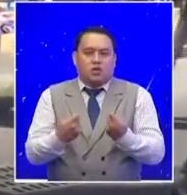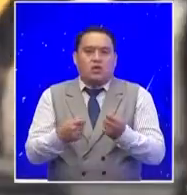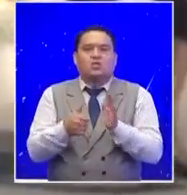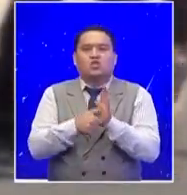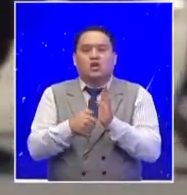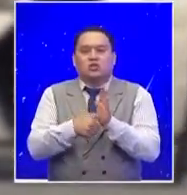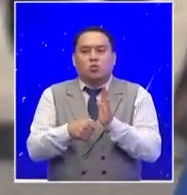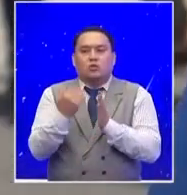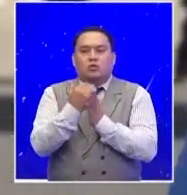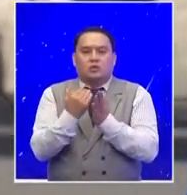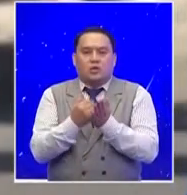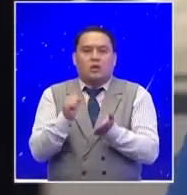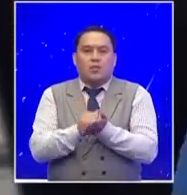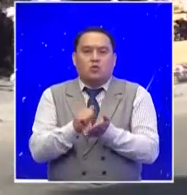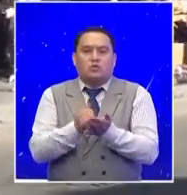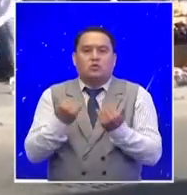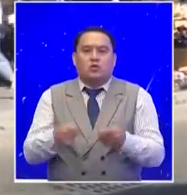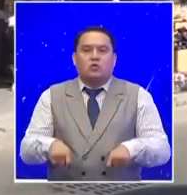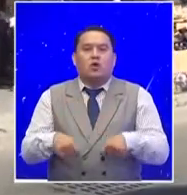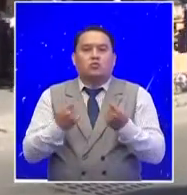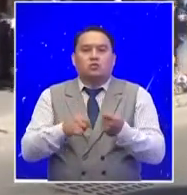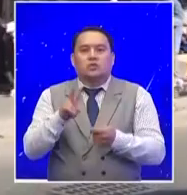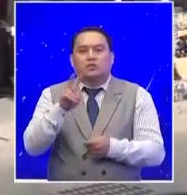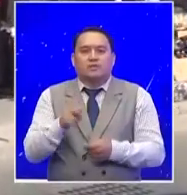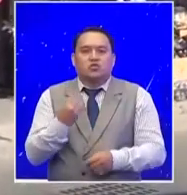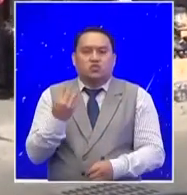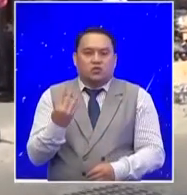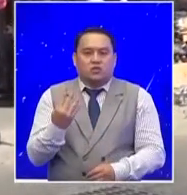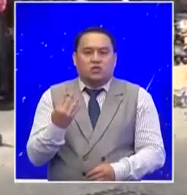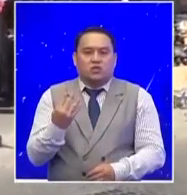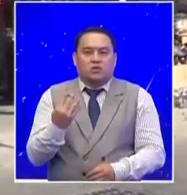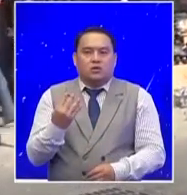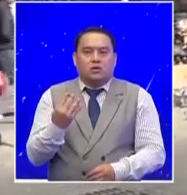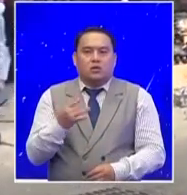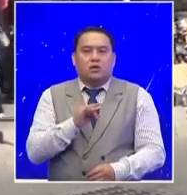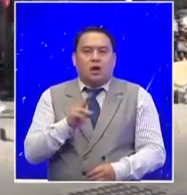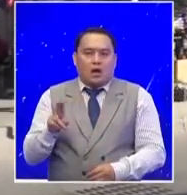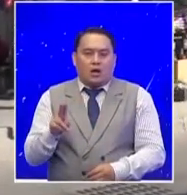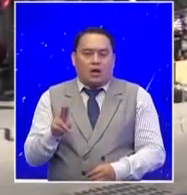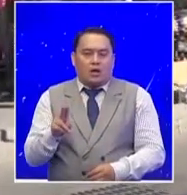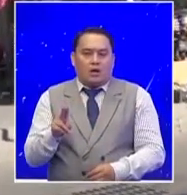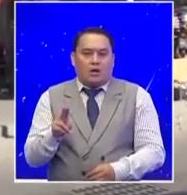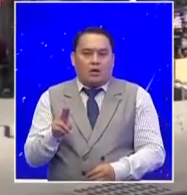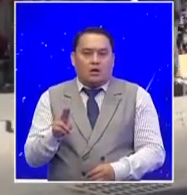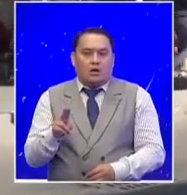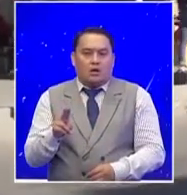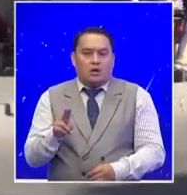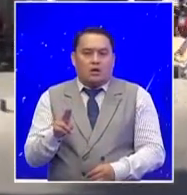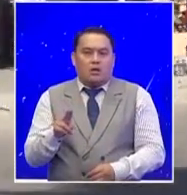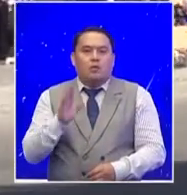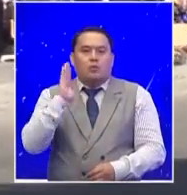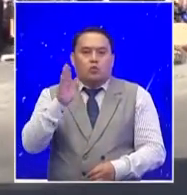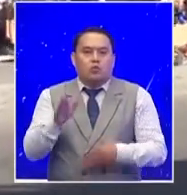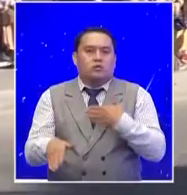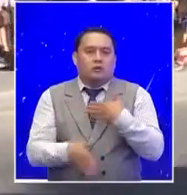600 протоколов. За нарушение статьи 204 КОАП РК вид наказания